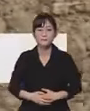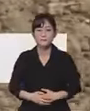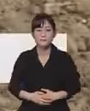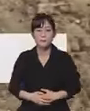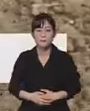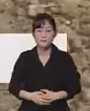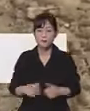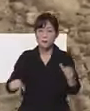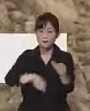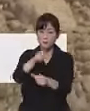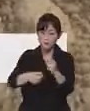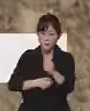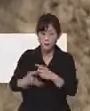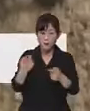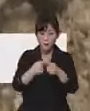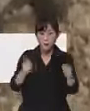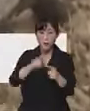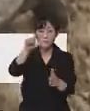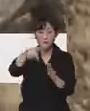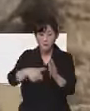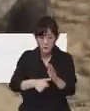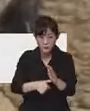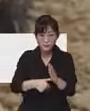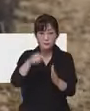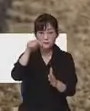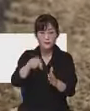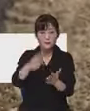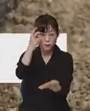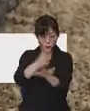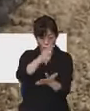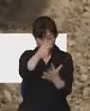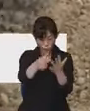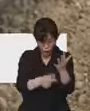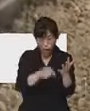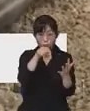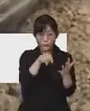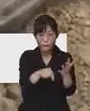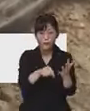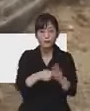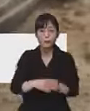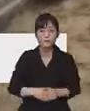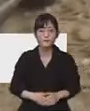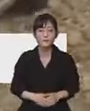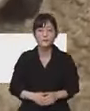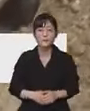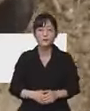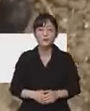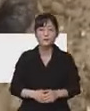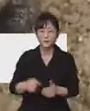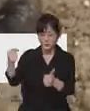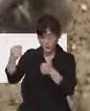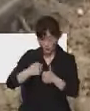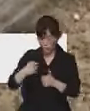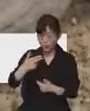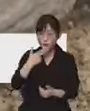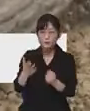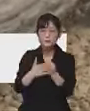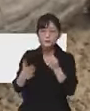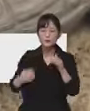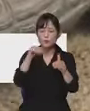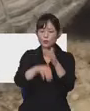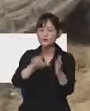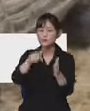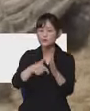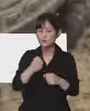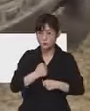환경영향평가라든지 그런 그 관련 규정을 거치잖아요. 그때 당시에는 뭐 그런 부분이 거론되지 않았기 때문에 저희들이 공사를 하여간 최대한 조심을 한다